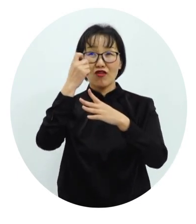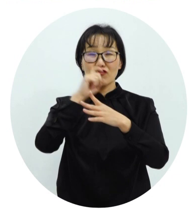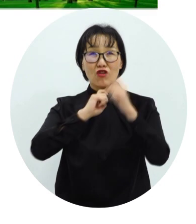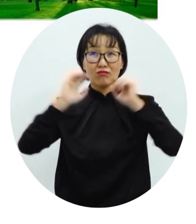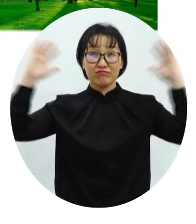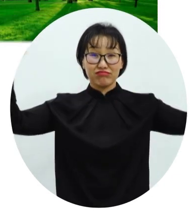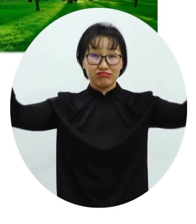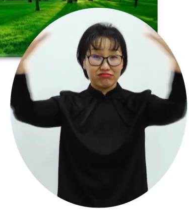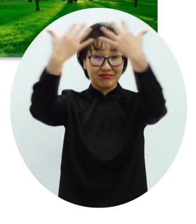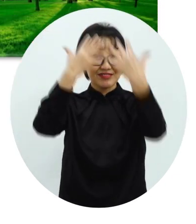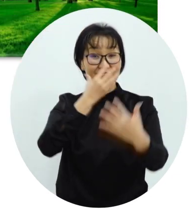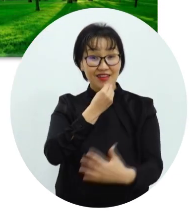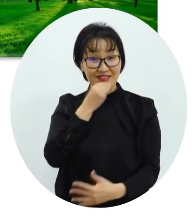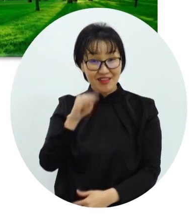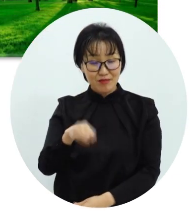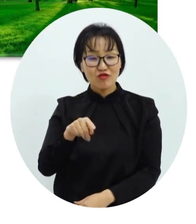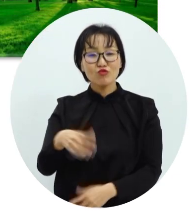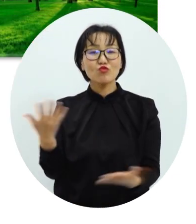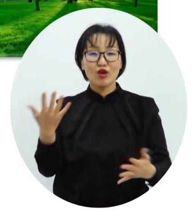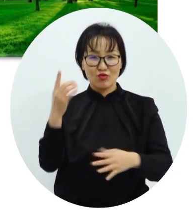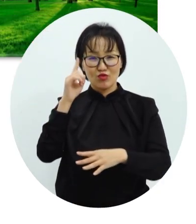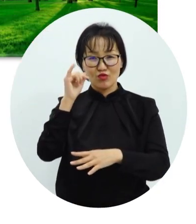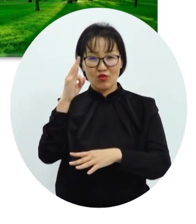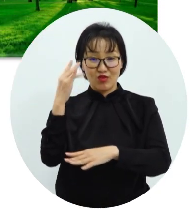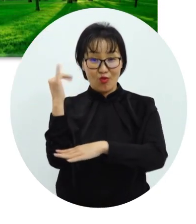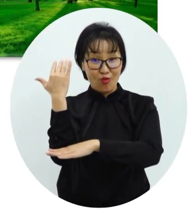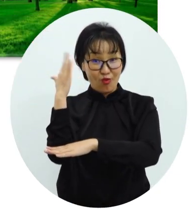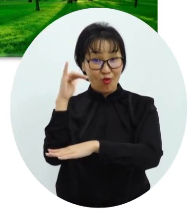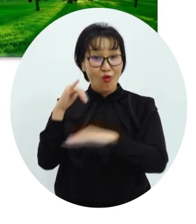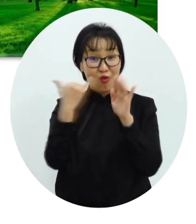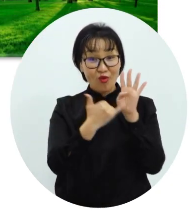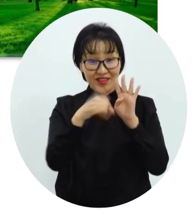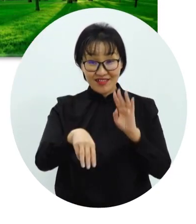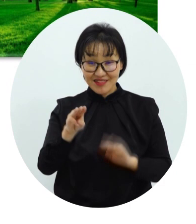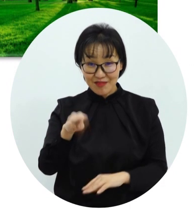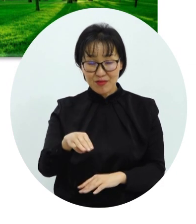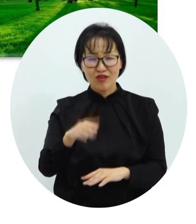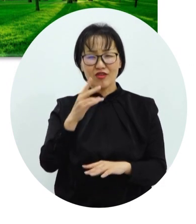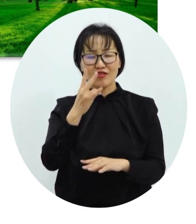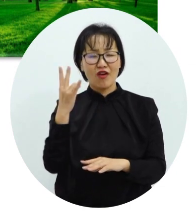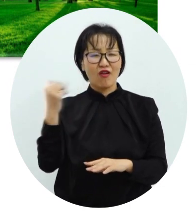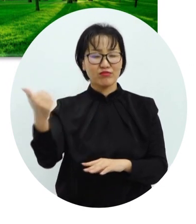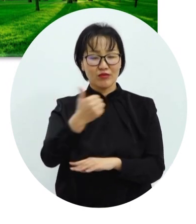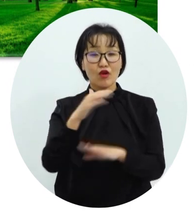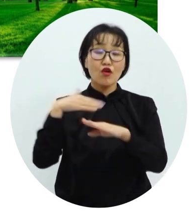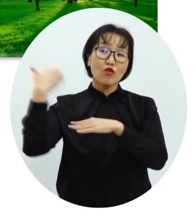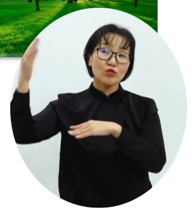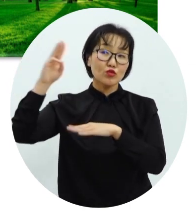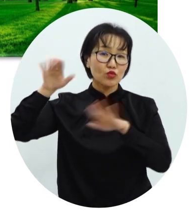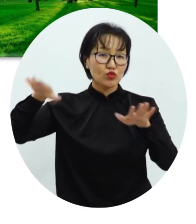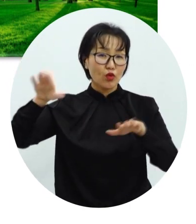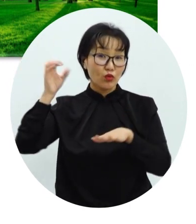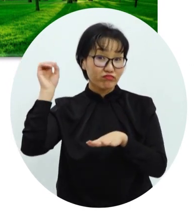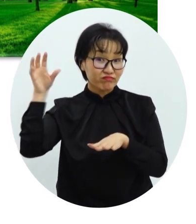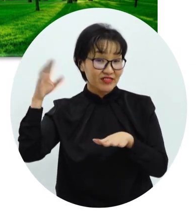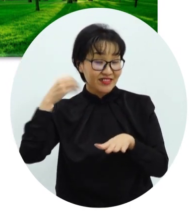Цэцэг ногоо ургаад ногоорсон байгаа учраас зуны үдрэл. Хэлж байна. Өмнө зүгт шувууд нисэх